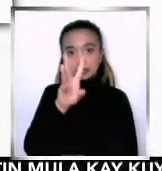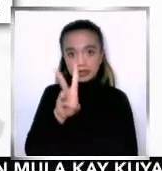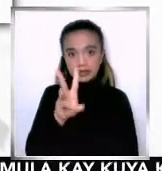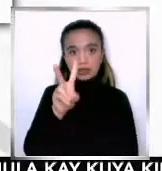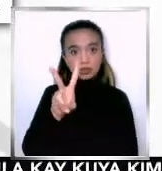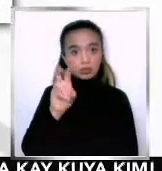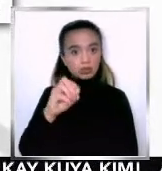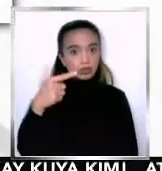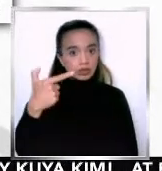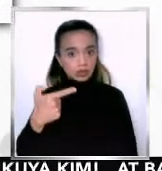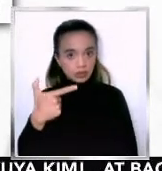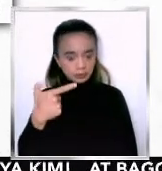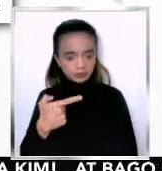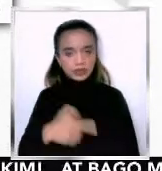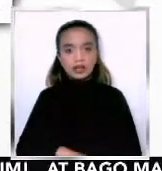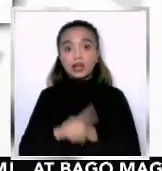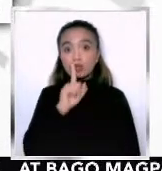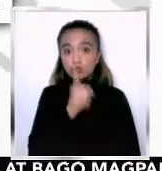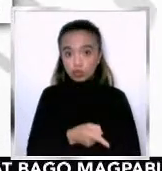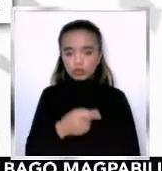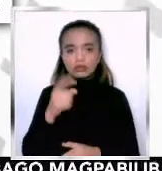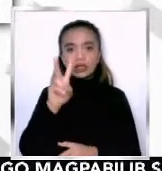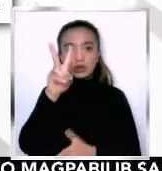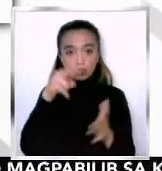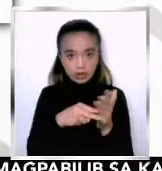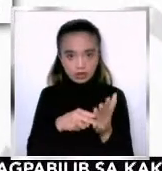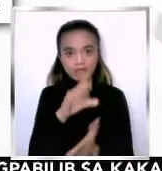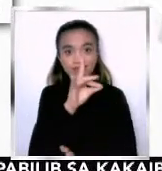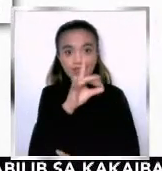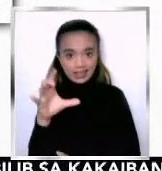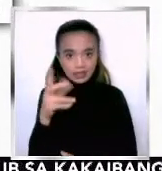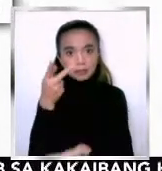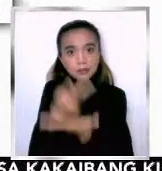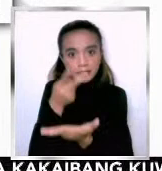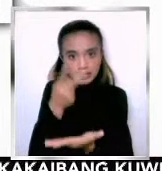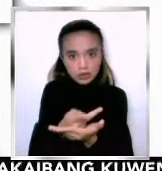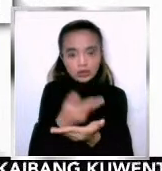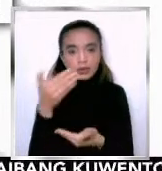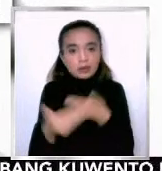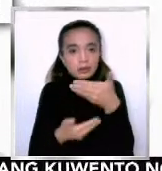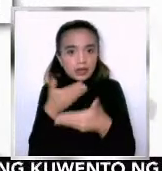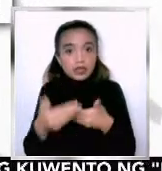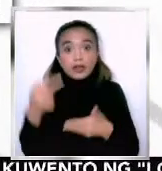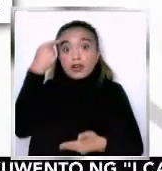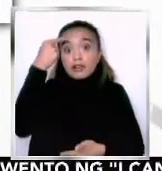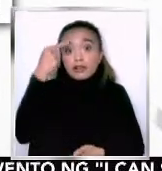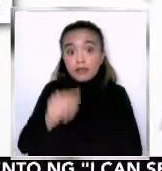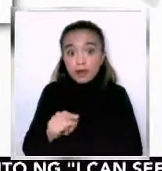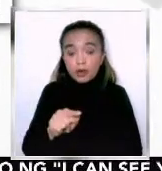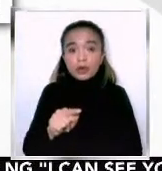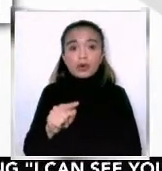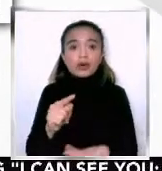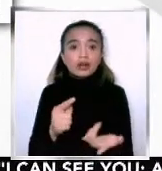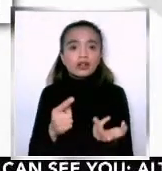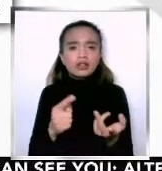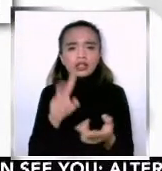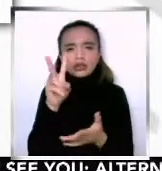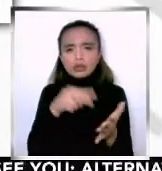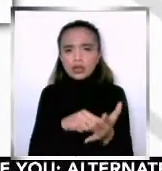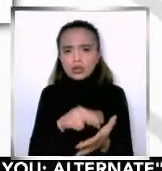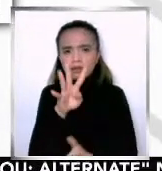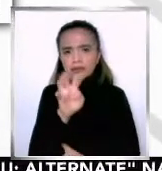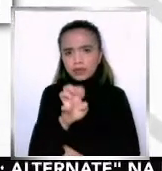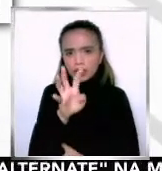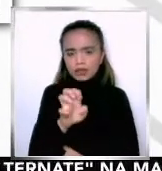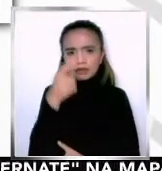facility, ang price cap ay 2,800 pesos ang halaga ng procedure para sa mga plate-based habang 2,450 pesos sa